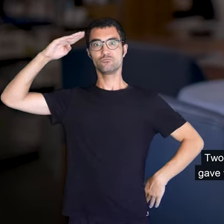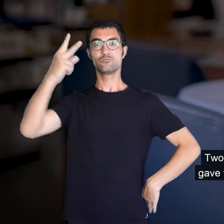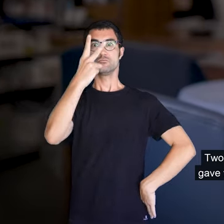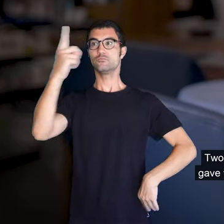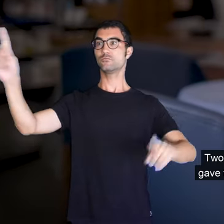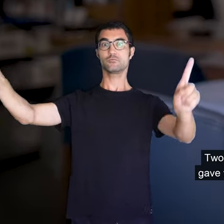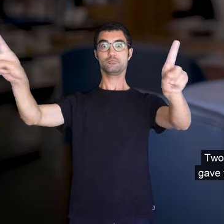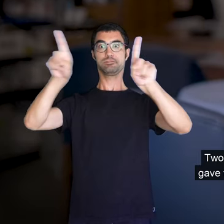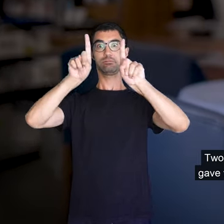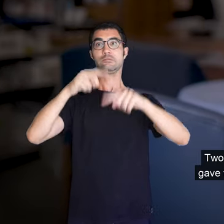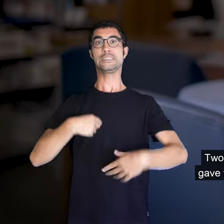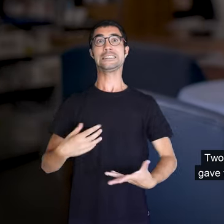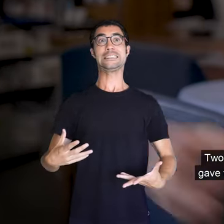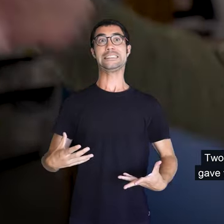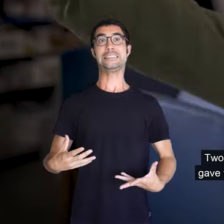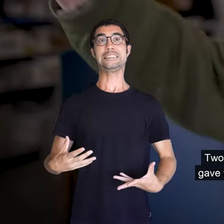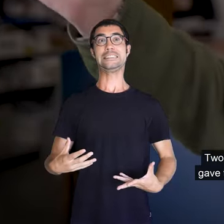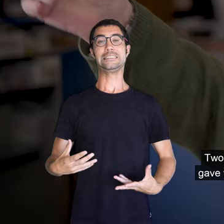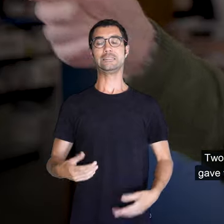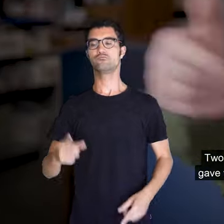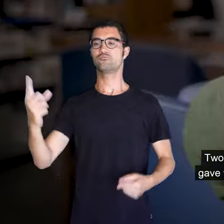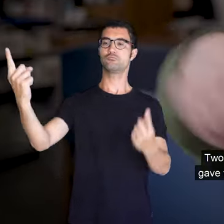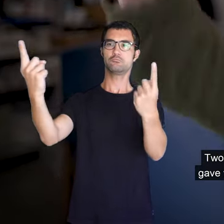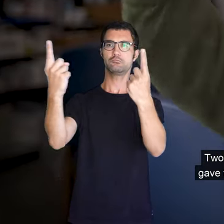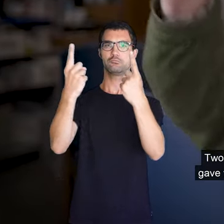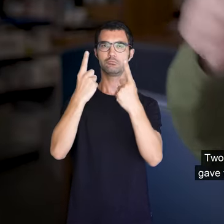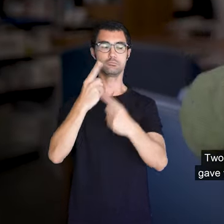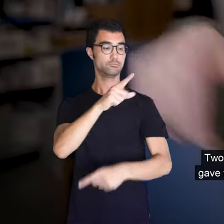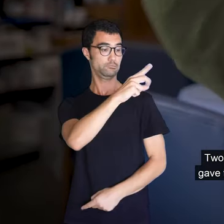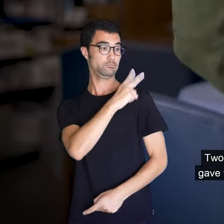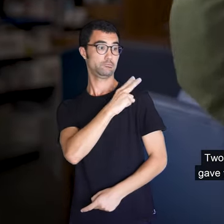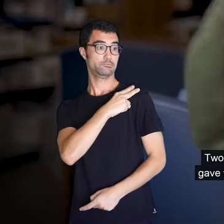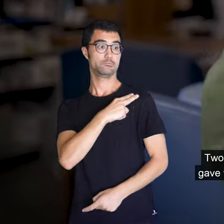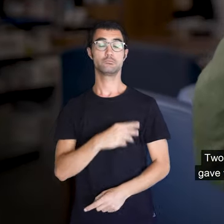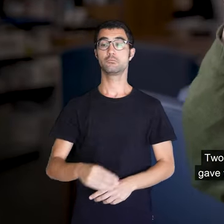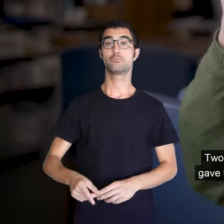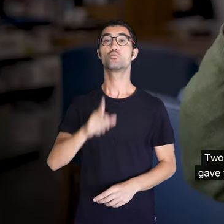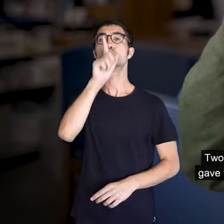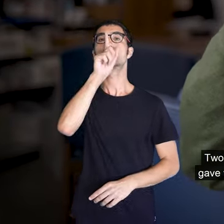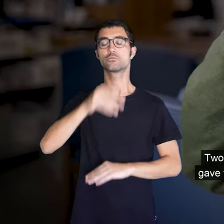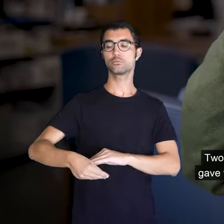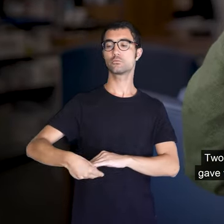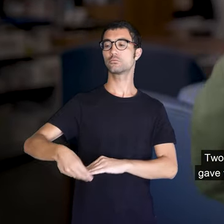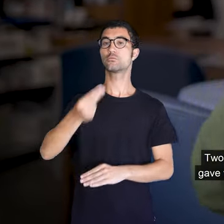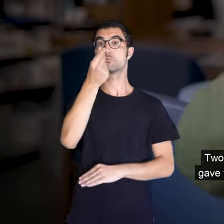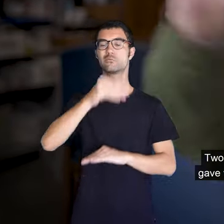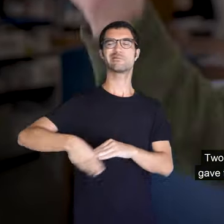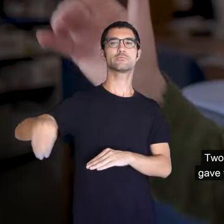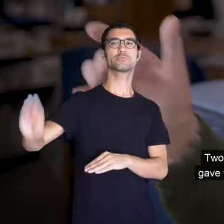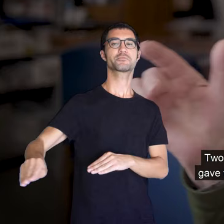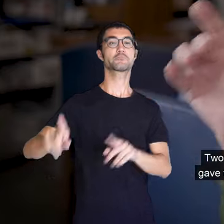ell, problema. I va anar cap a ell, els hagué d'anar a 15.000 de pessetes